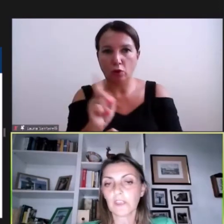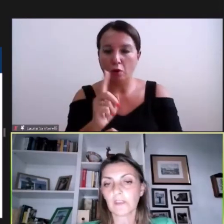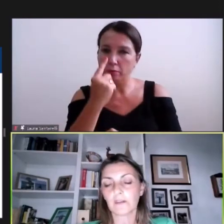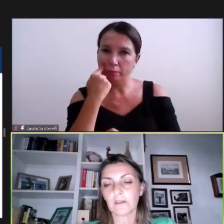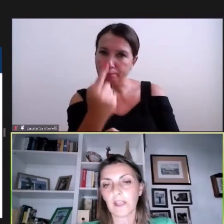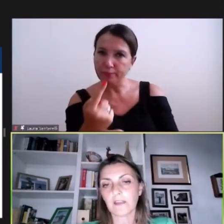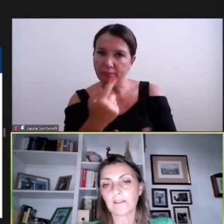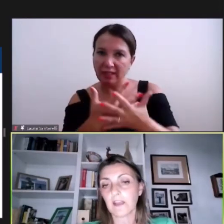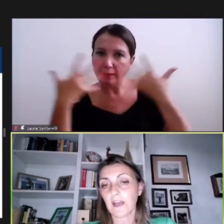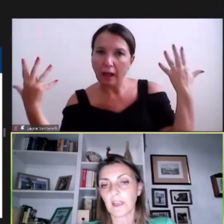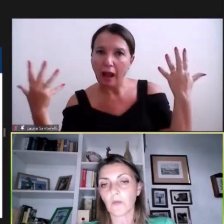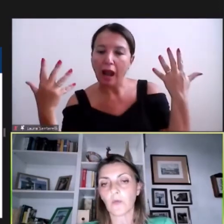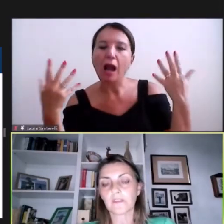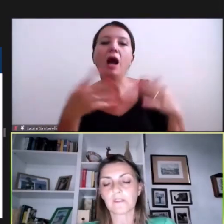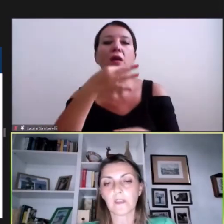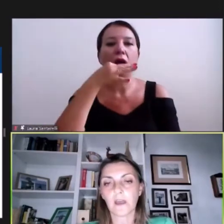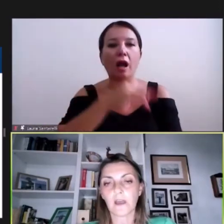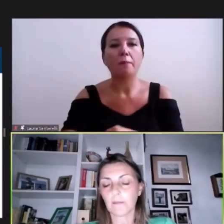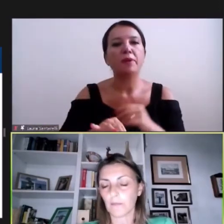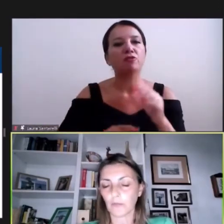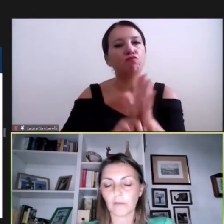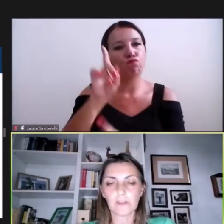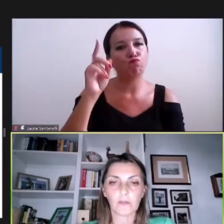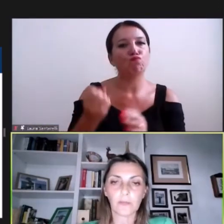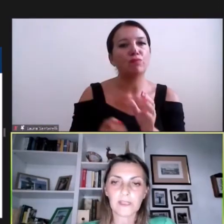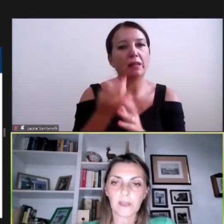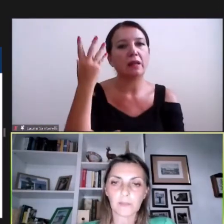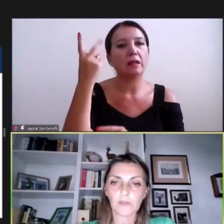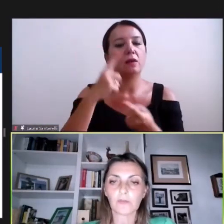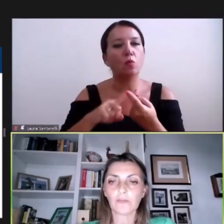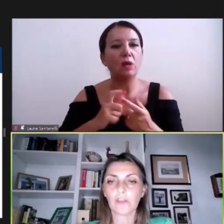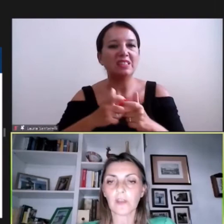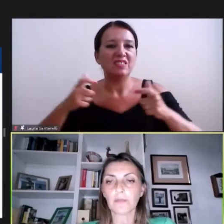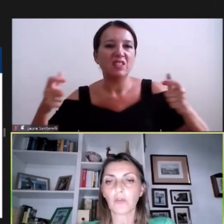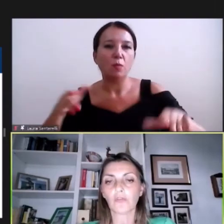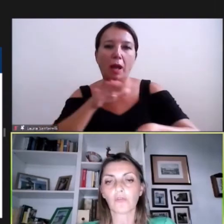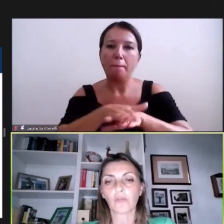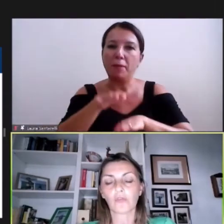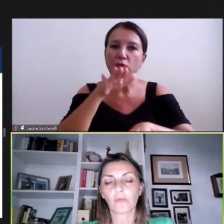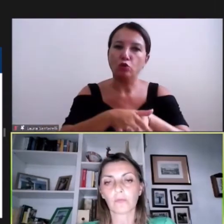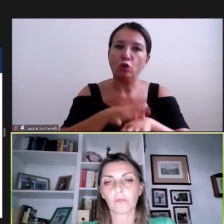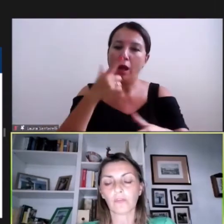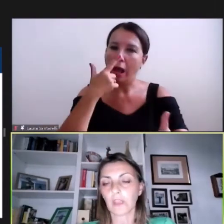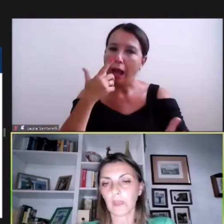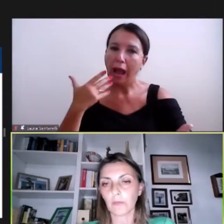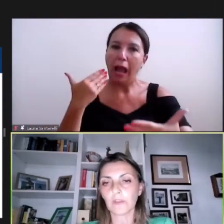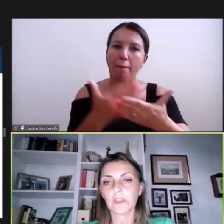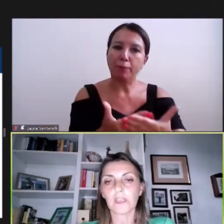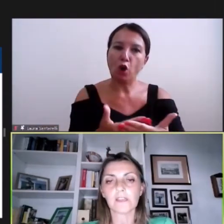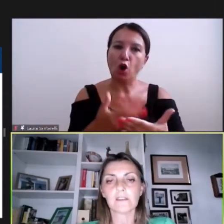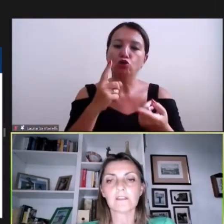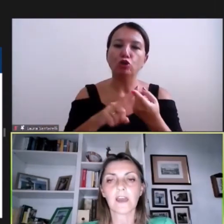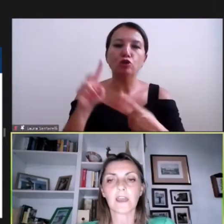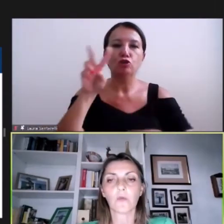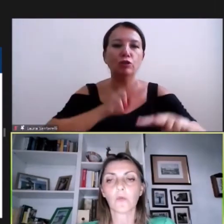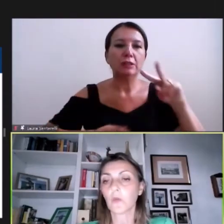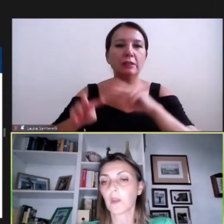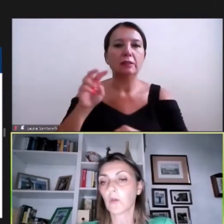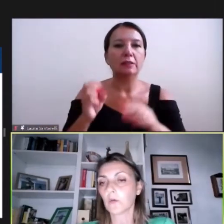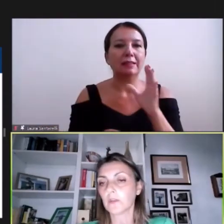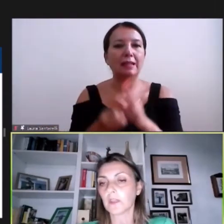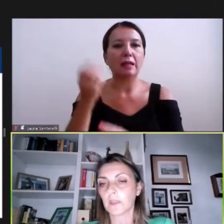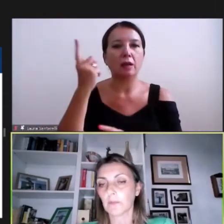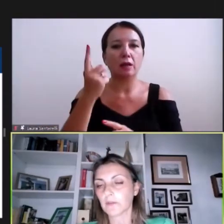Cercheremo di realizzare una volta sviluppata la metodologia e l'approccio, cercheremo di realizzare un